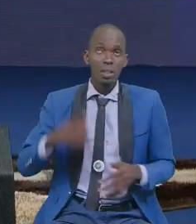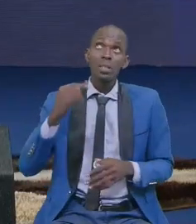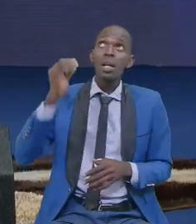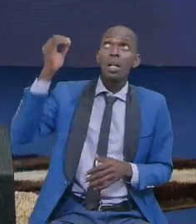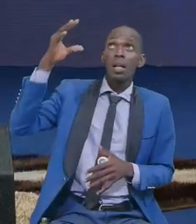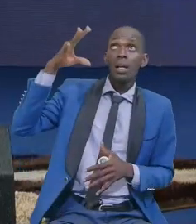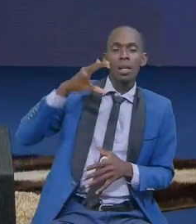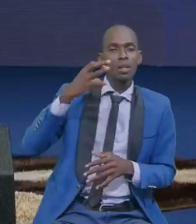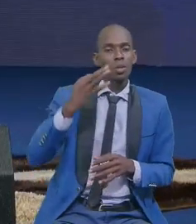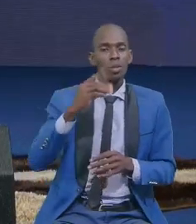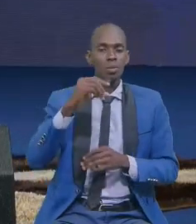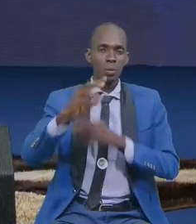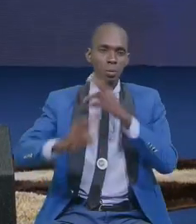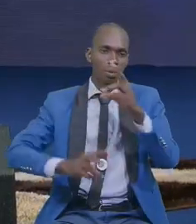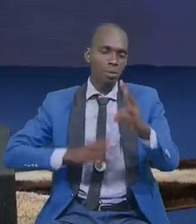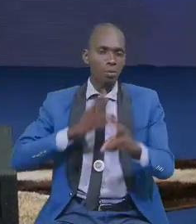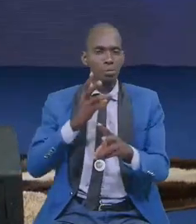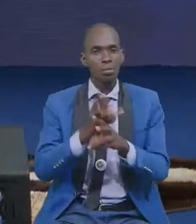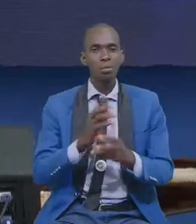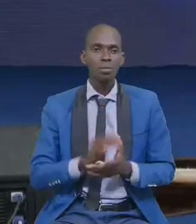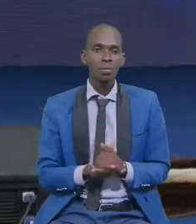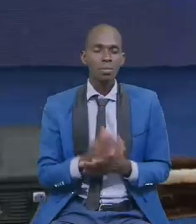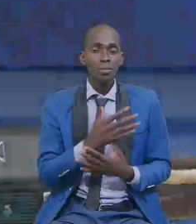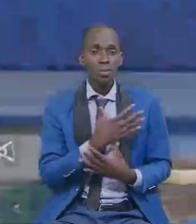Viens à Jésus-Christ, la lumière du monde.